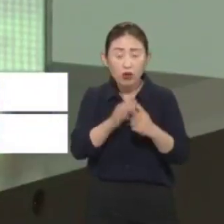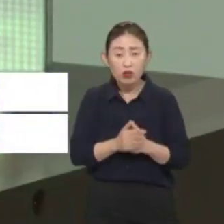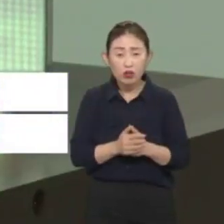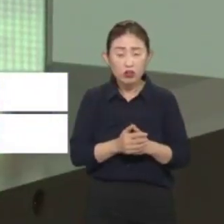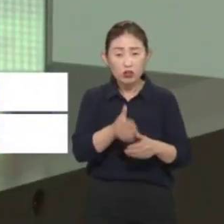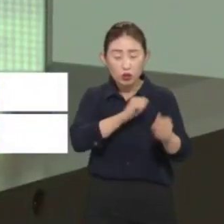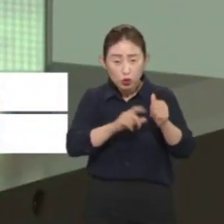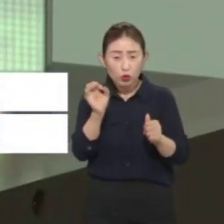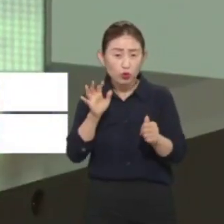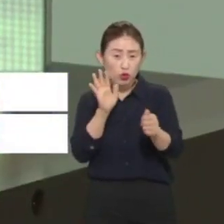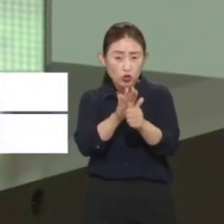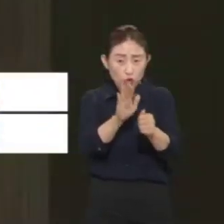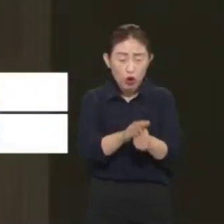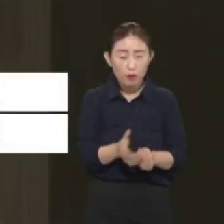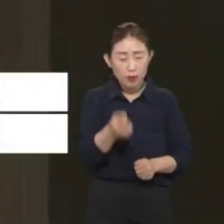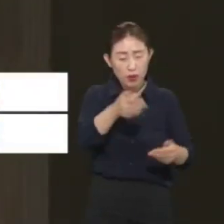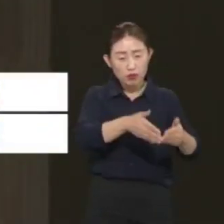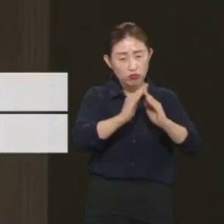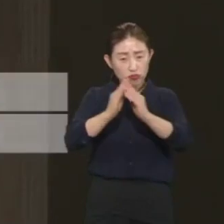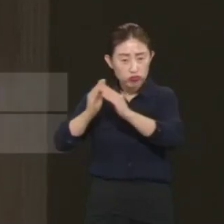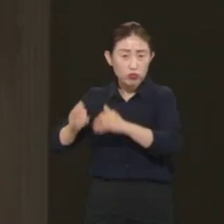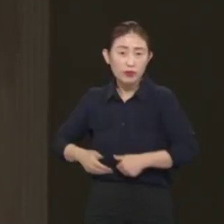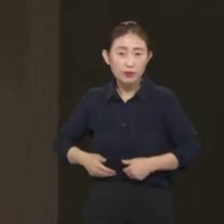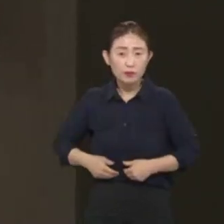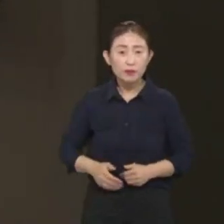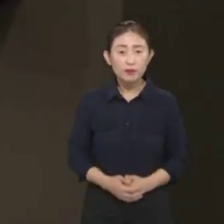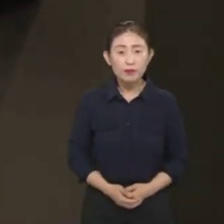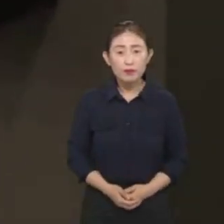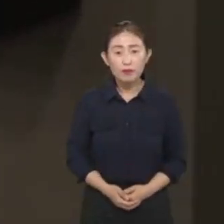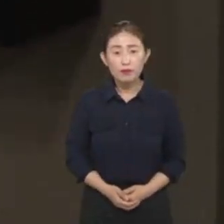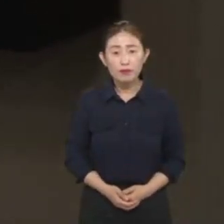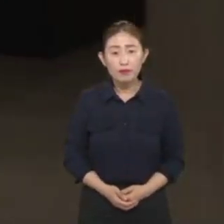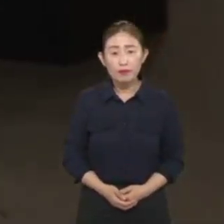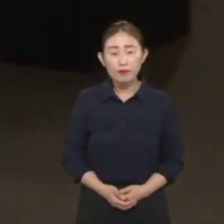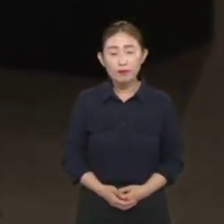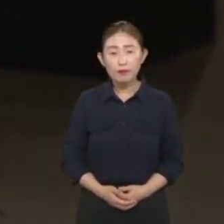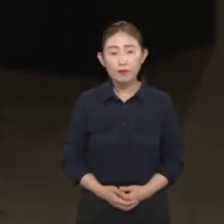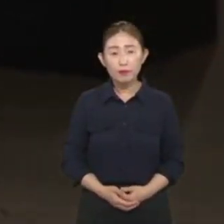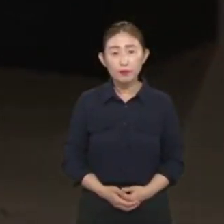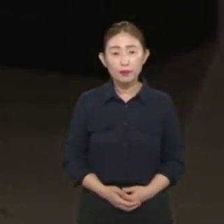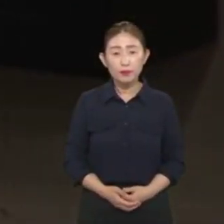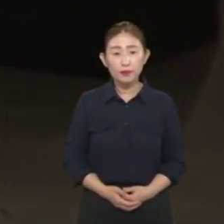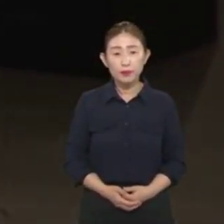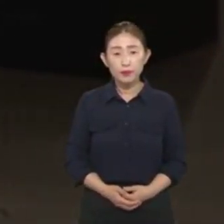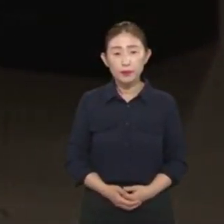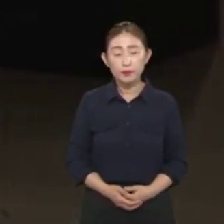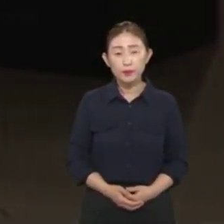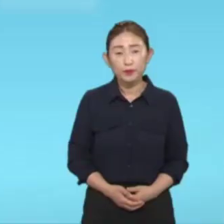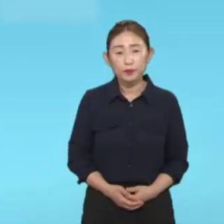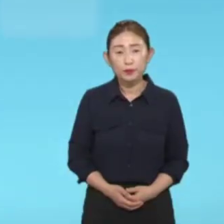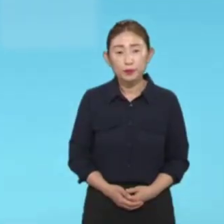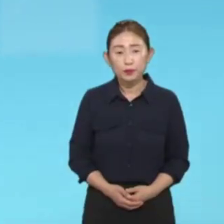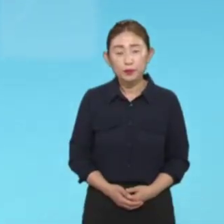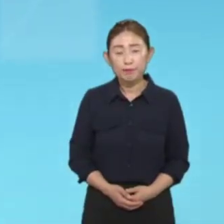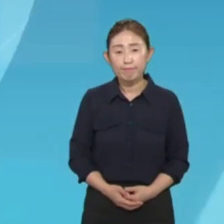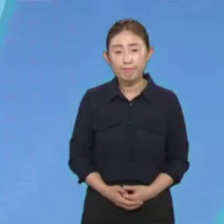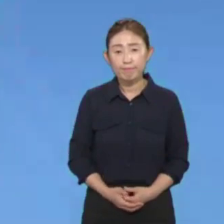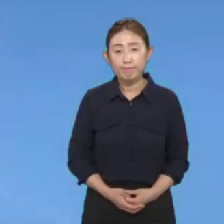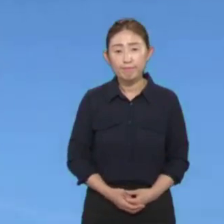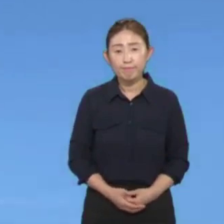보다 적극적인 지원과 후속 대책이 필요해 보입니다. TJB 류재일입니다.